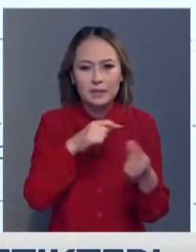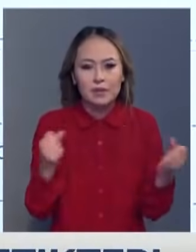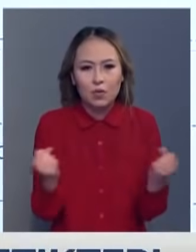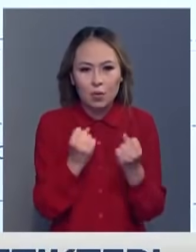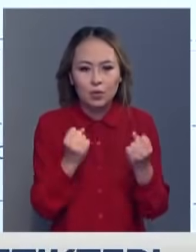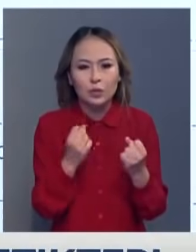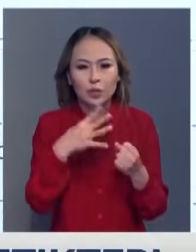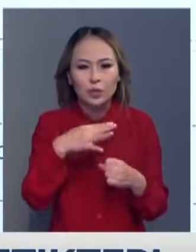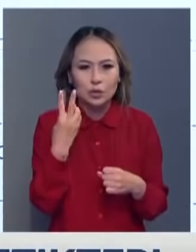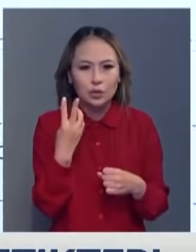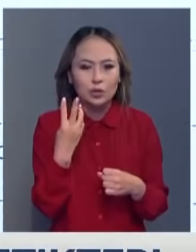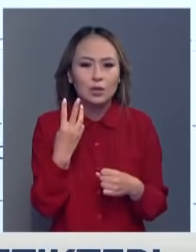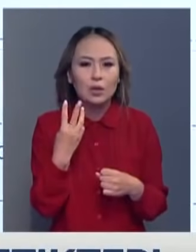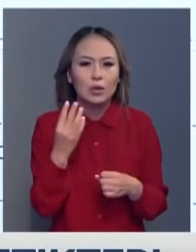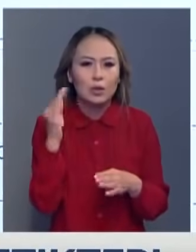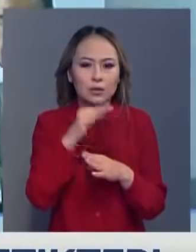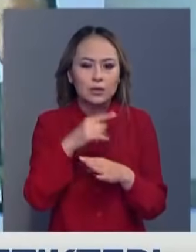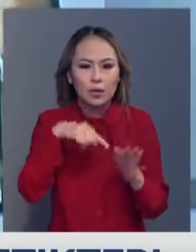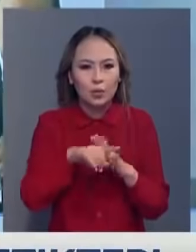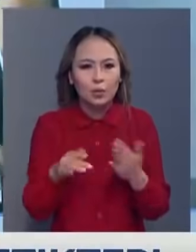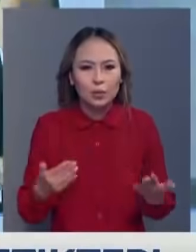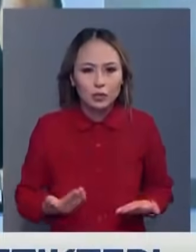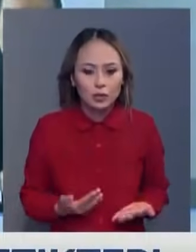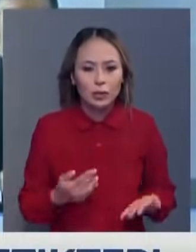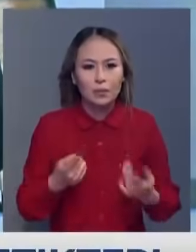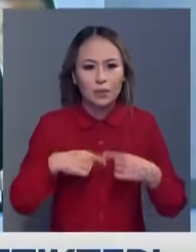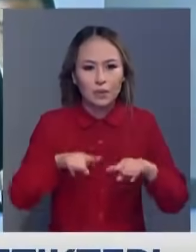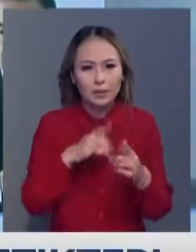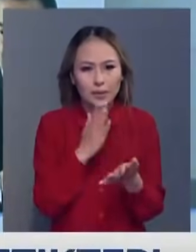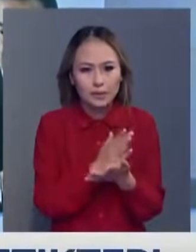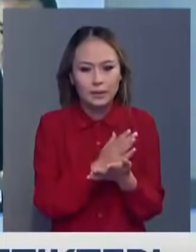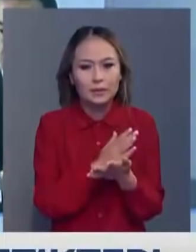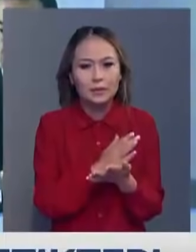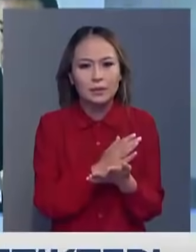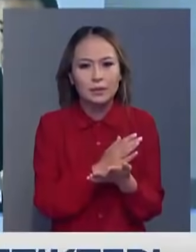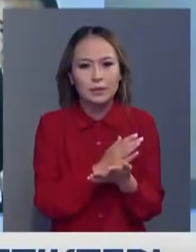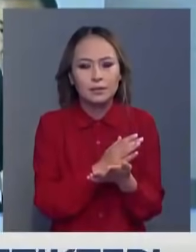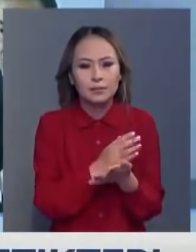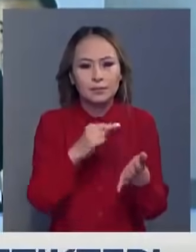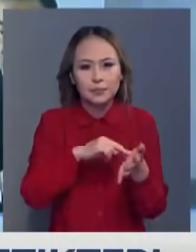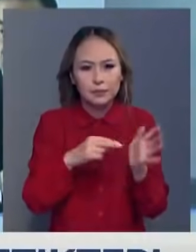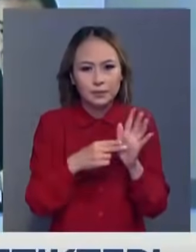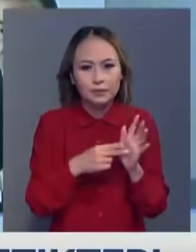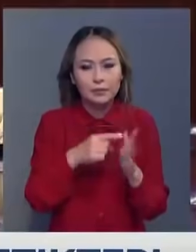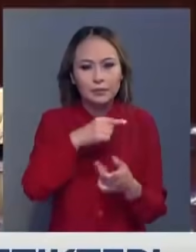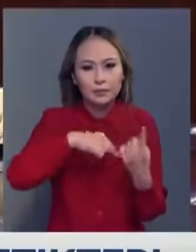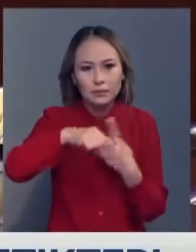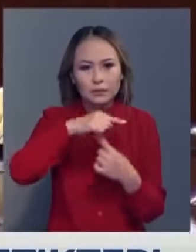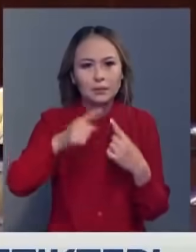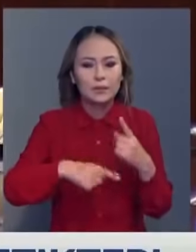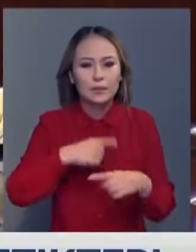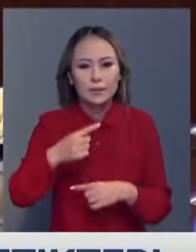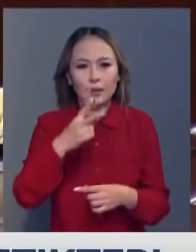жөнінде 43 қосымша шарадан тұратын іс-шаралар жоспары жасалды. Соның ішінде іс-шаралар жоспары бизнес ұсынған келесі